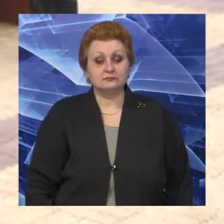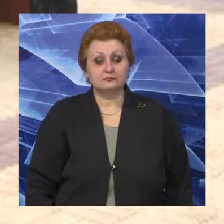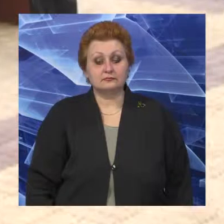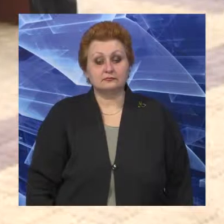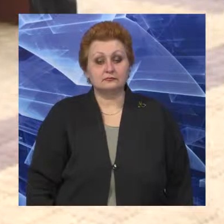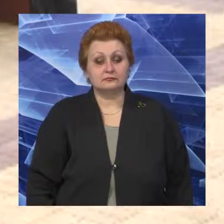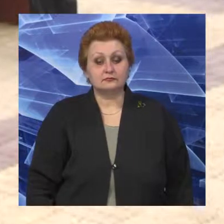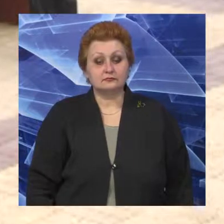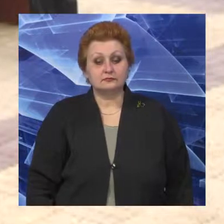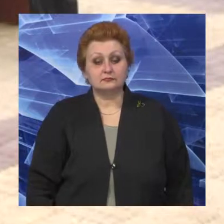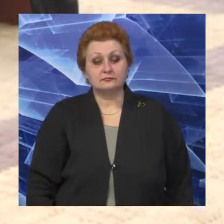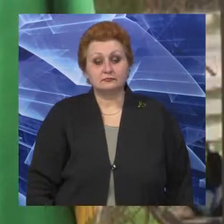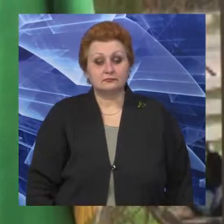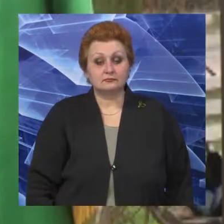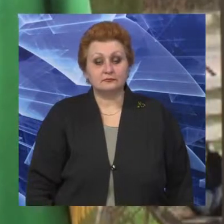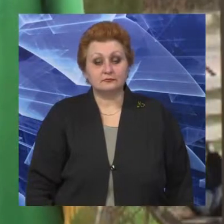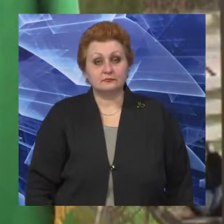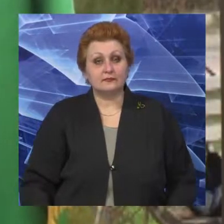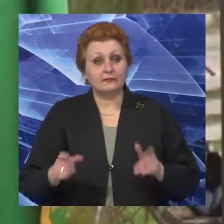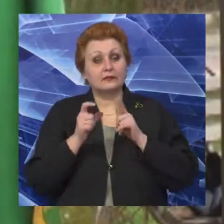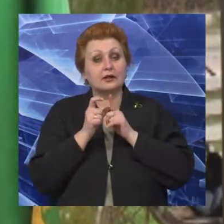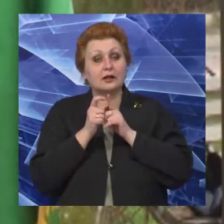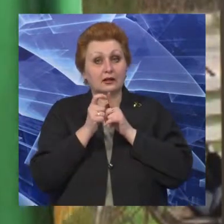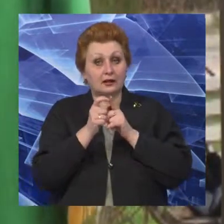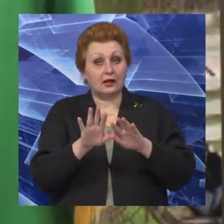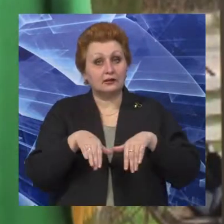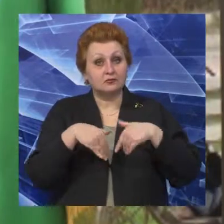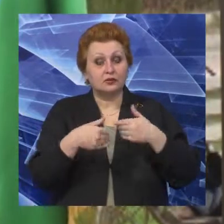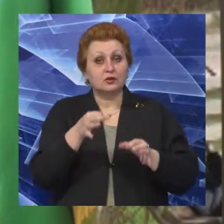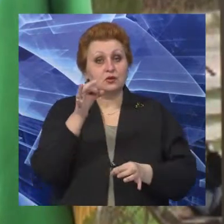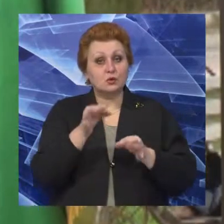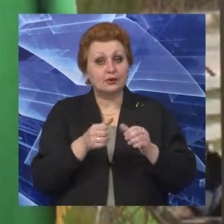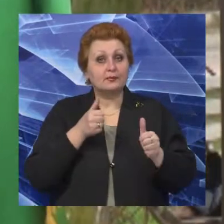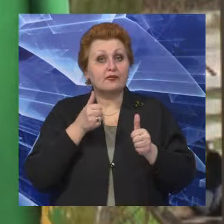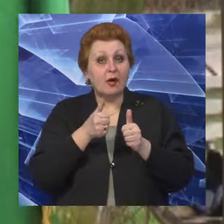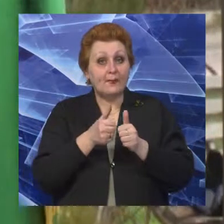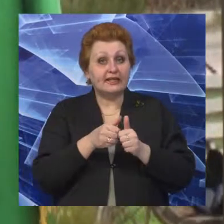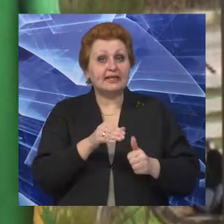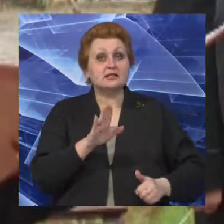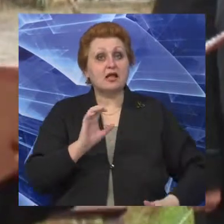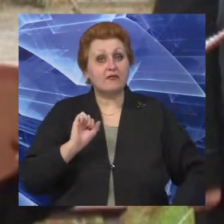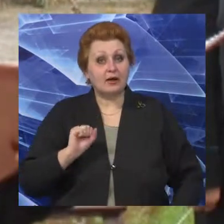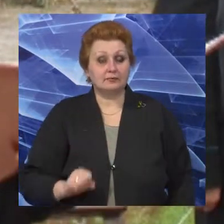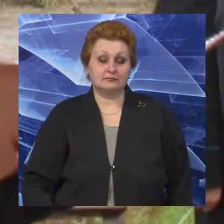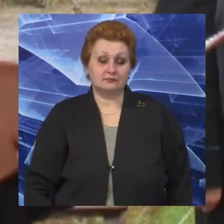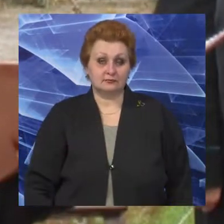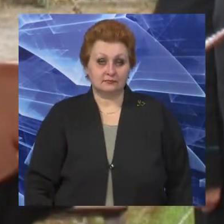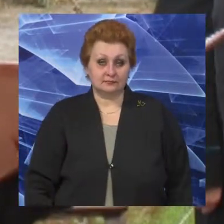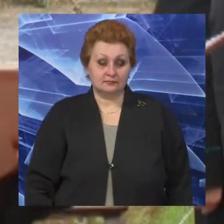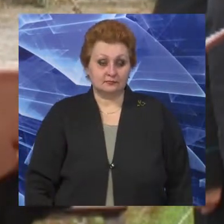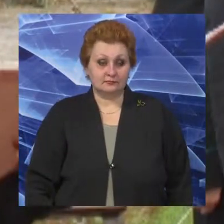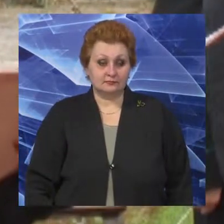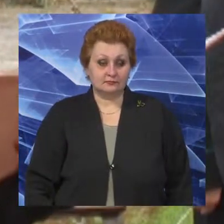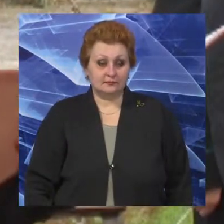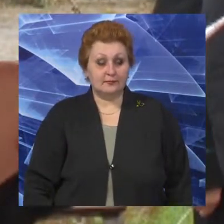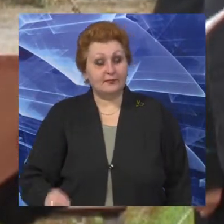Я, Данцева Ирина Александровна, вступаю в ряды Федеральной службы судебных приставов, в должности судебного пристава, присягая на верность народу России и закону,